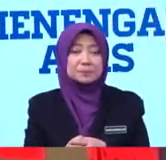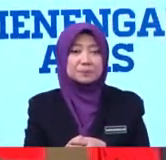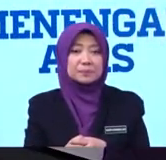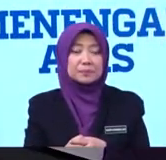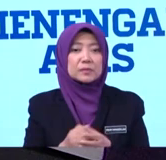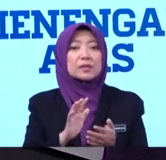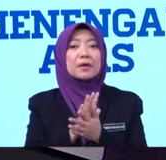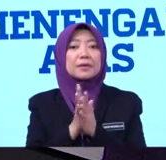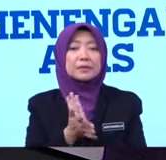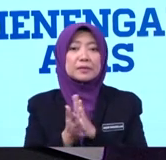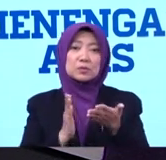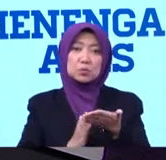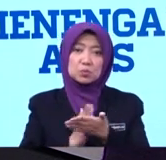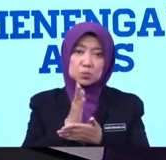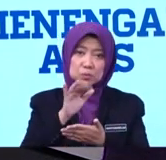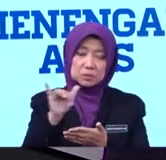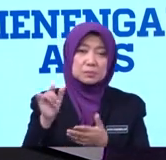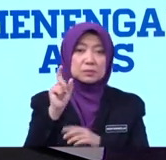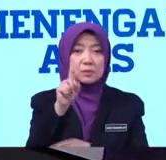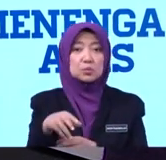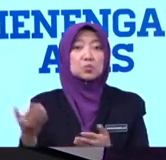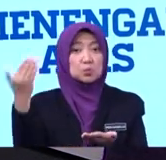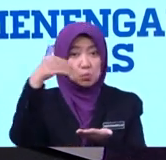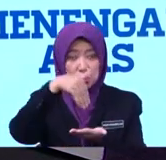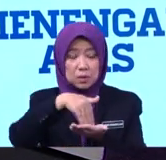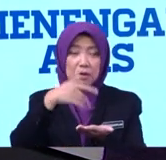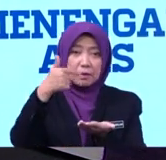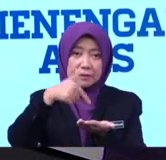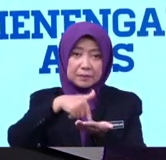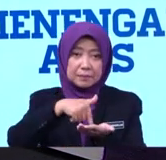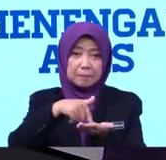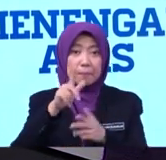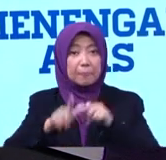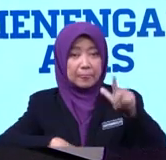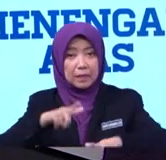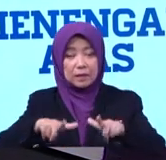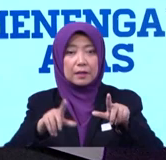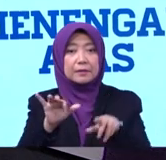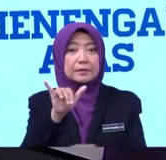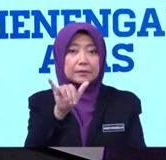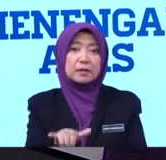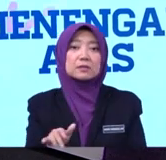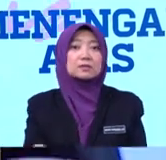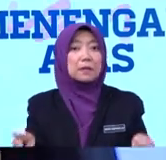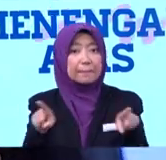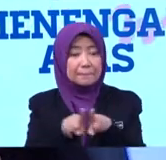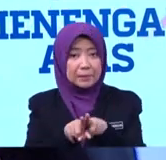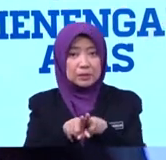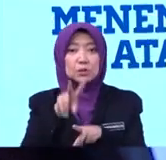seterusnya ulang kembali langkah yang sama Oke kita masukkan